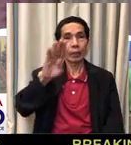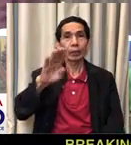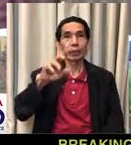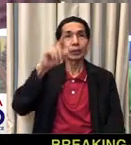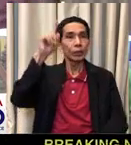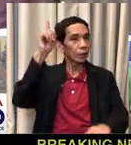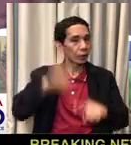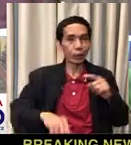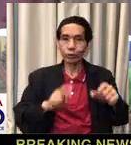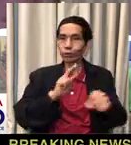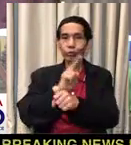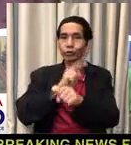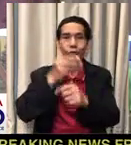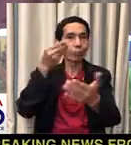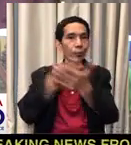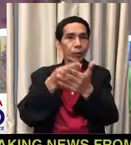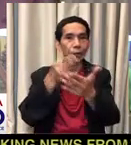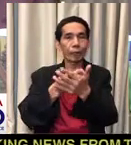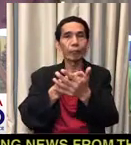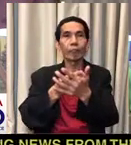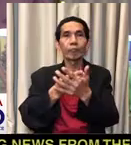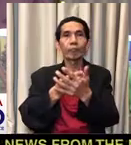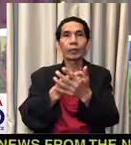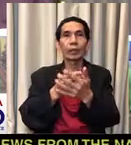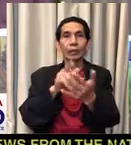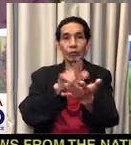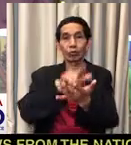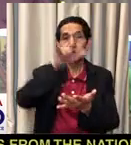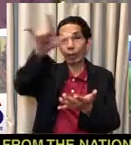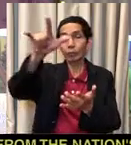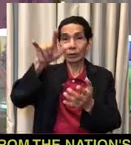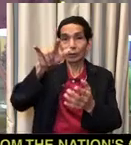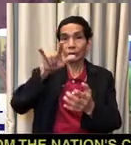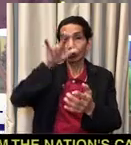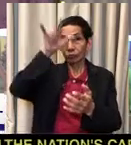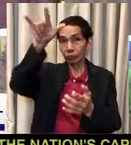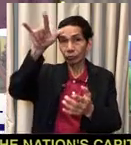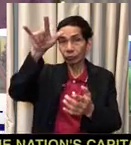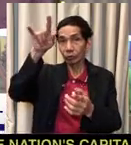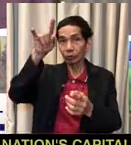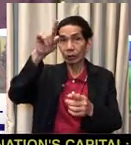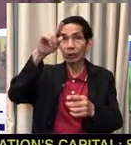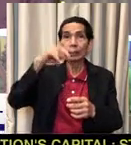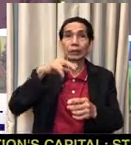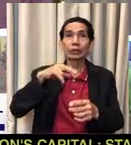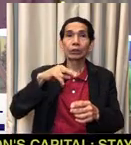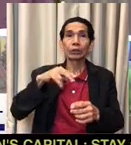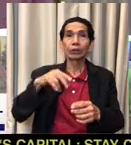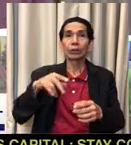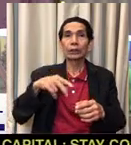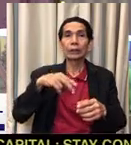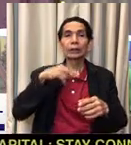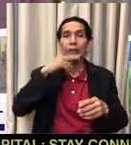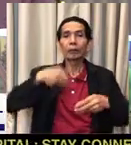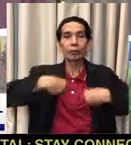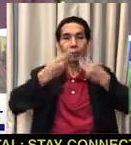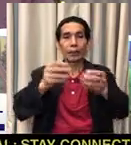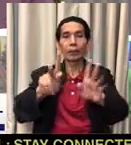mo na magagamit ang pera mo sa travel sa abroad. Kasi hindi ka na magkakaroon ng